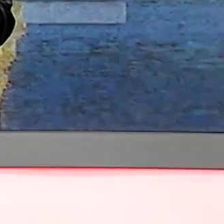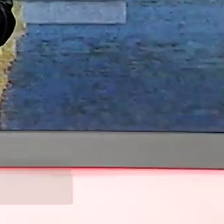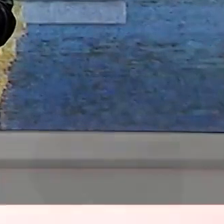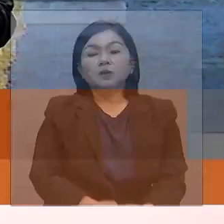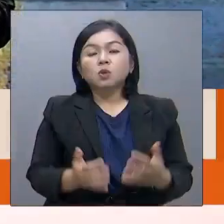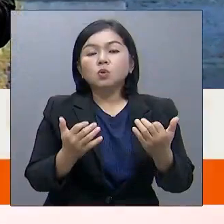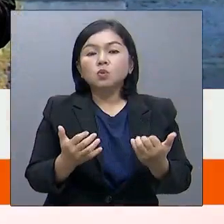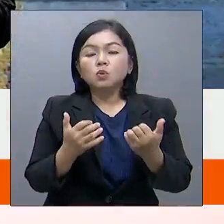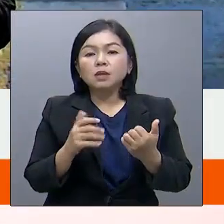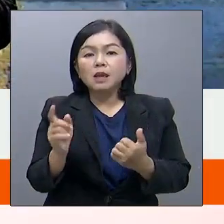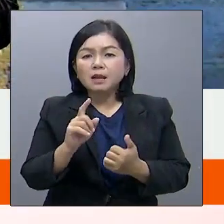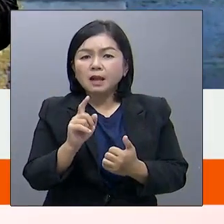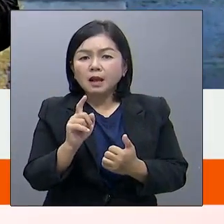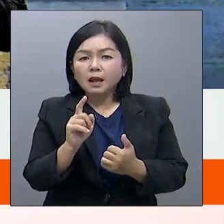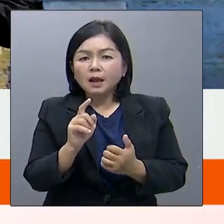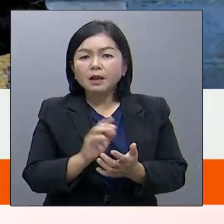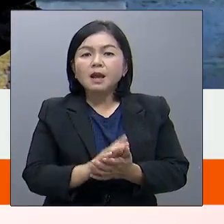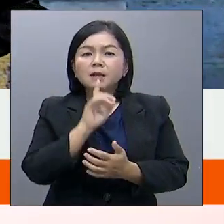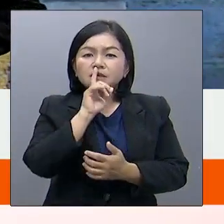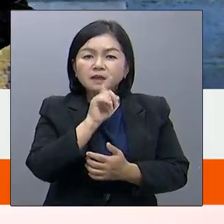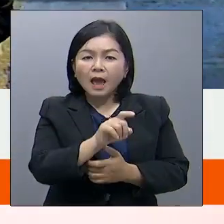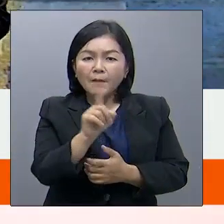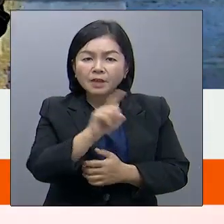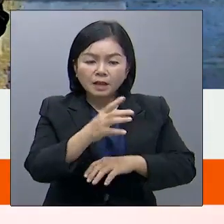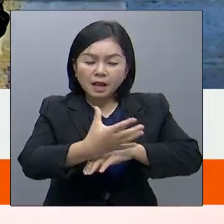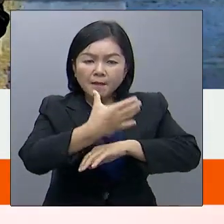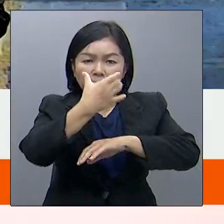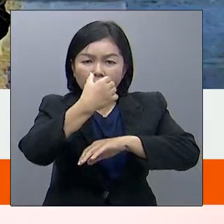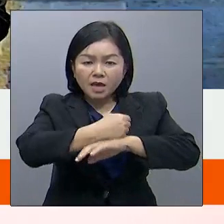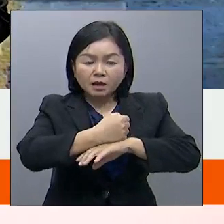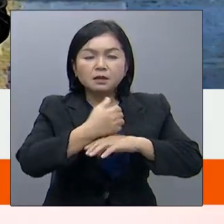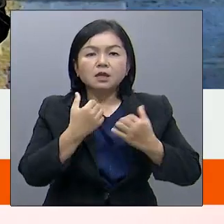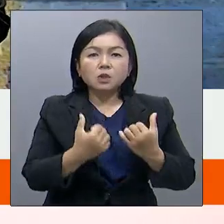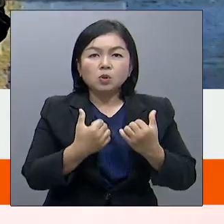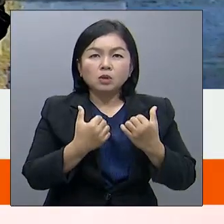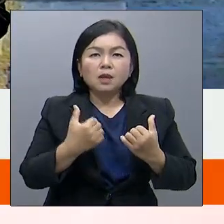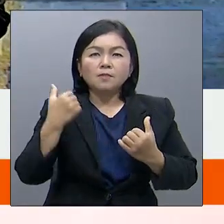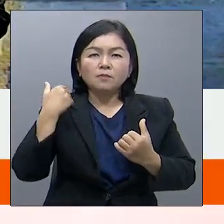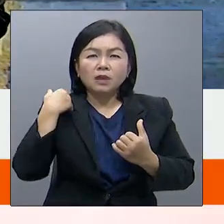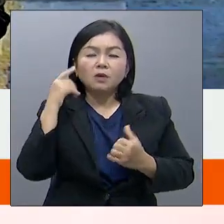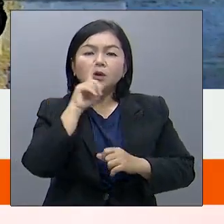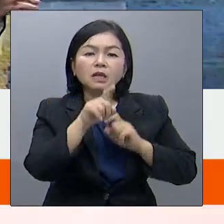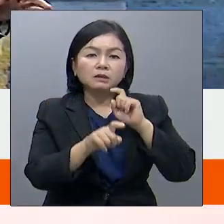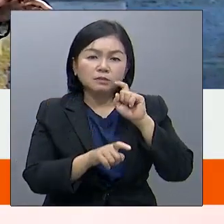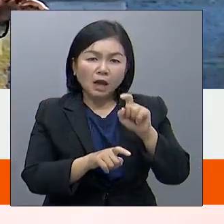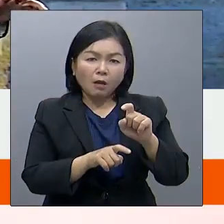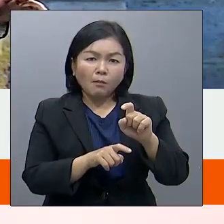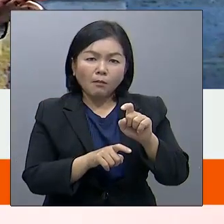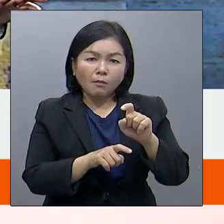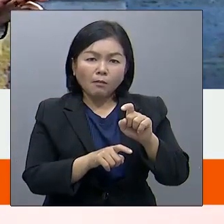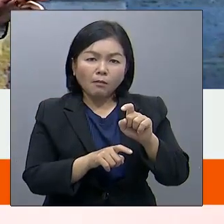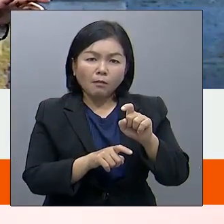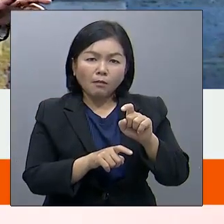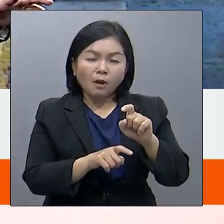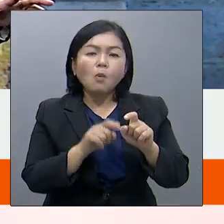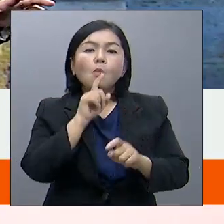ในคำถามนั้นกำลังมีคำตอบค่ะสภาวการณ์ทางการเมืองในเวลานี้เคยมีคนถามอาจจะถามแบบหยิกกัดทางการ